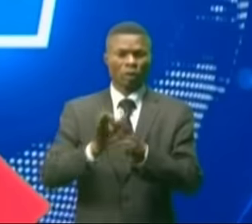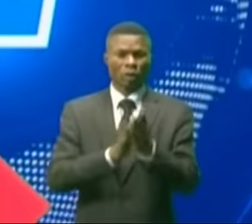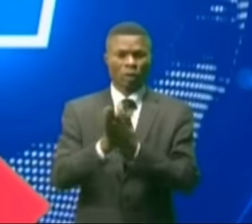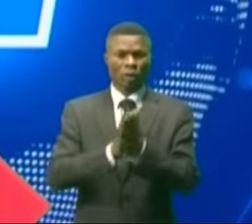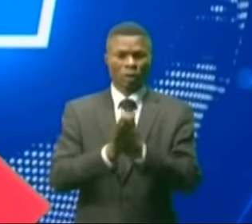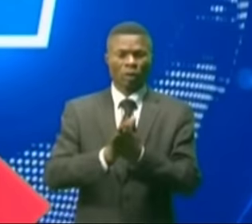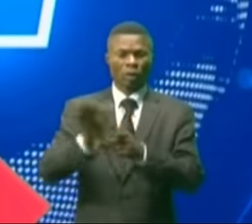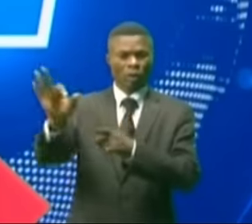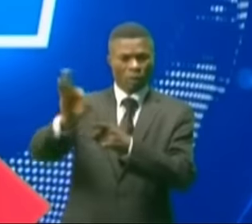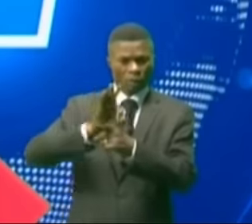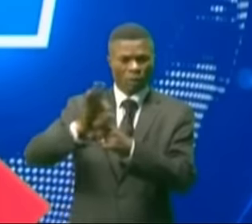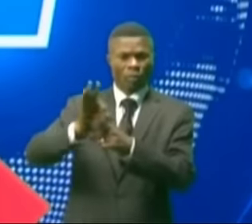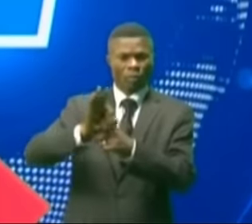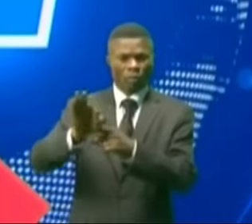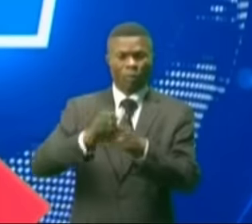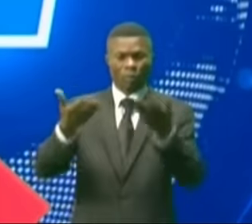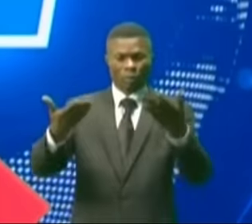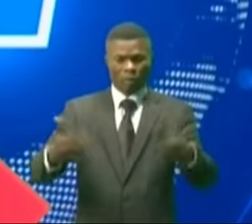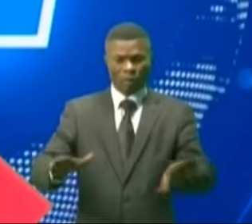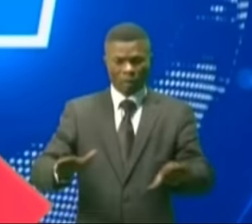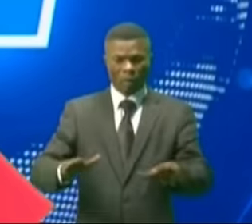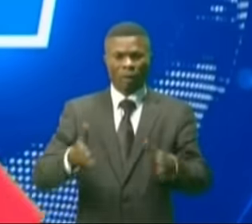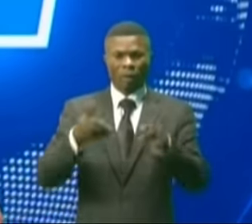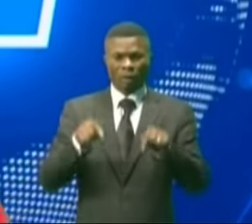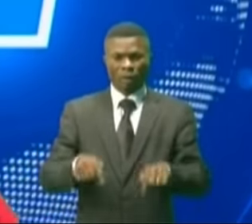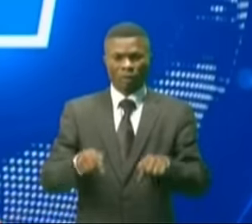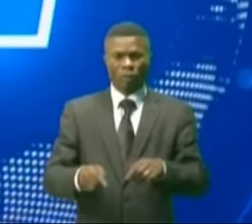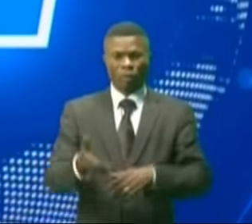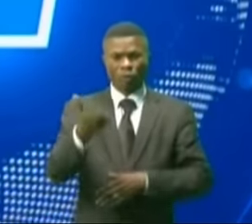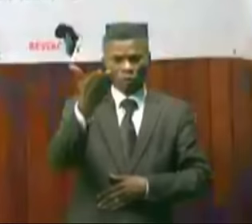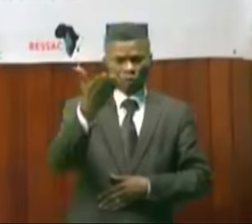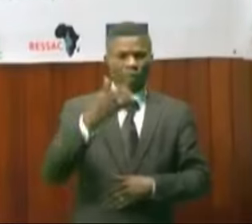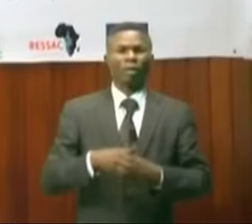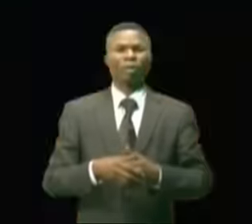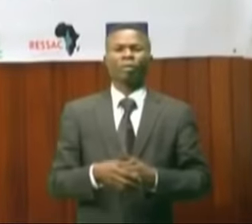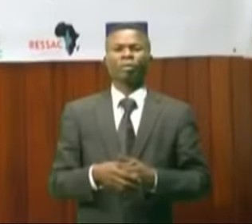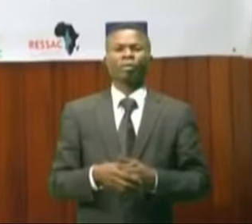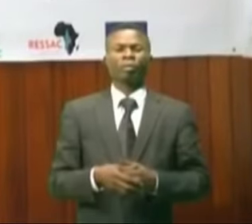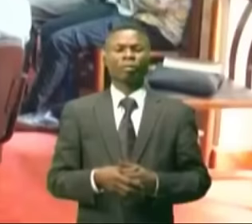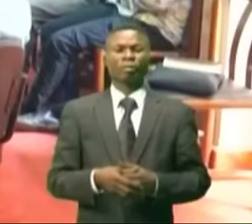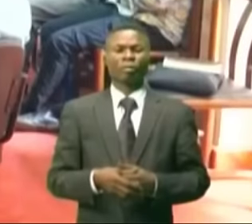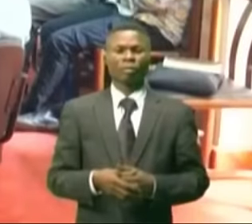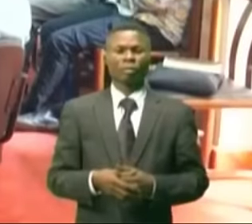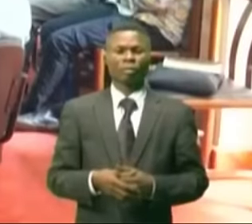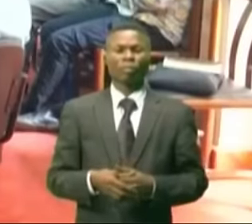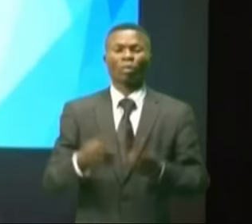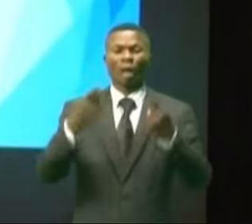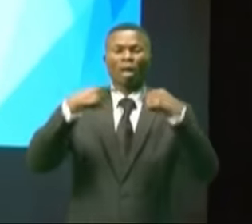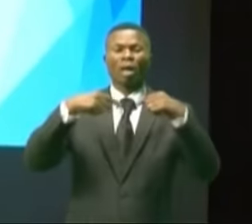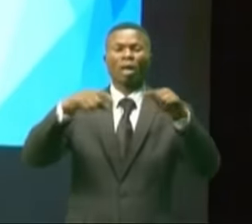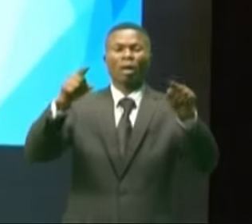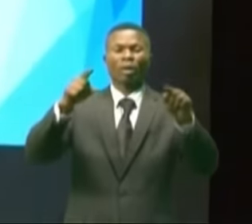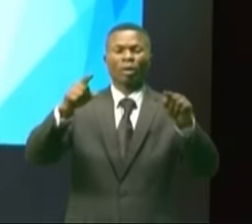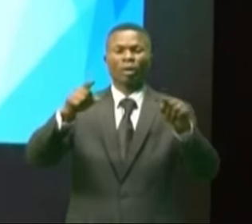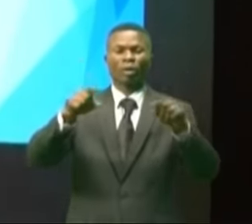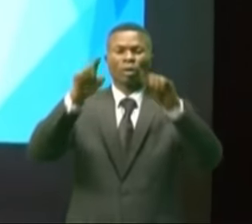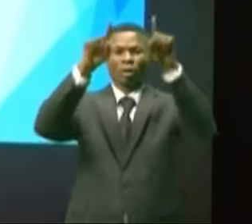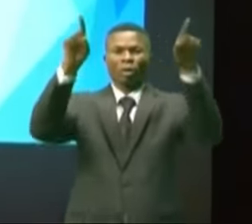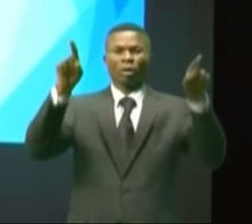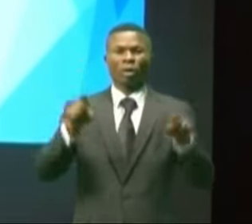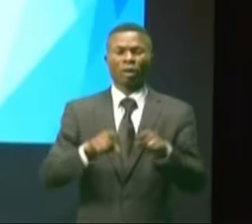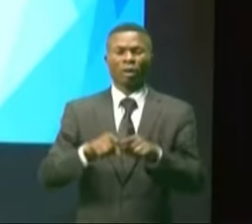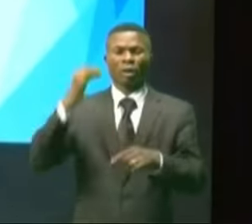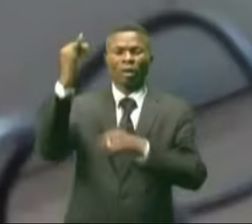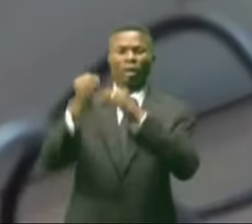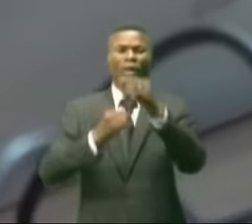leur formation s'est clôturé, nous dit Patricia Ongu. La publication dans les revues internationales